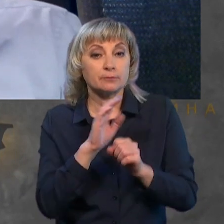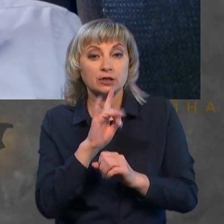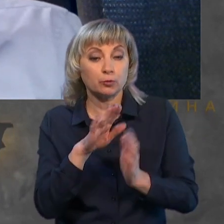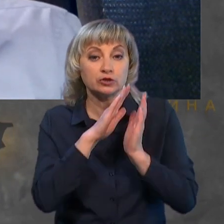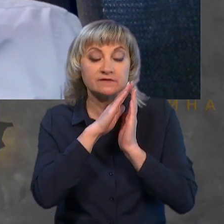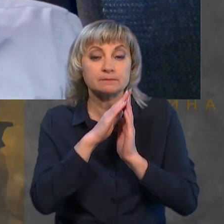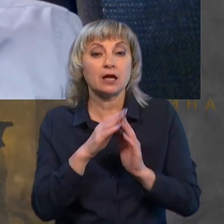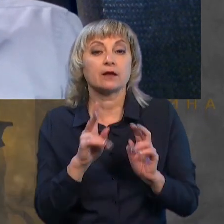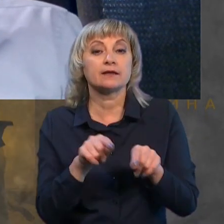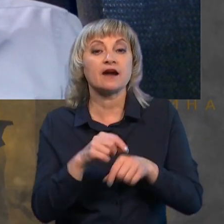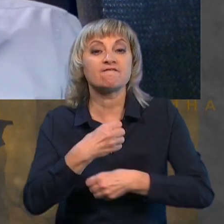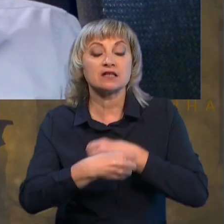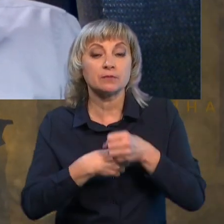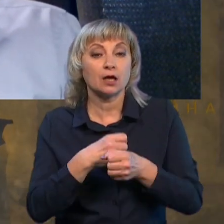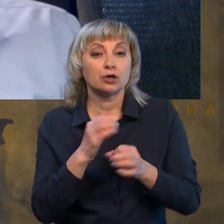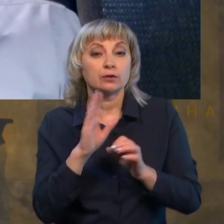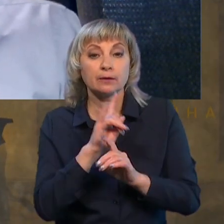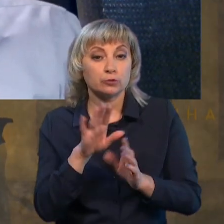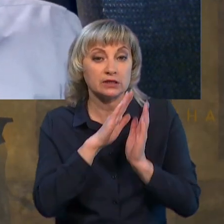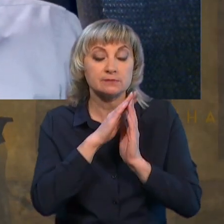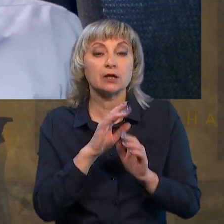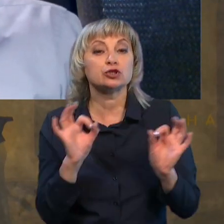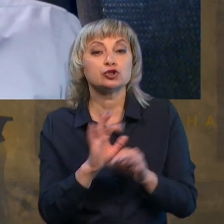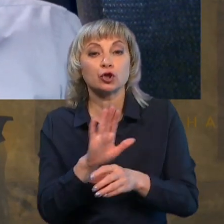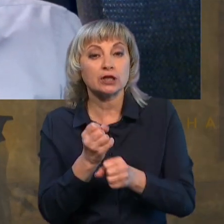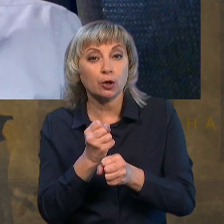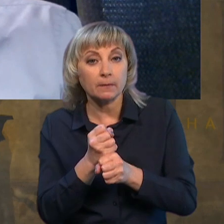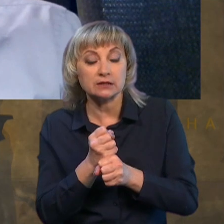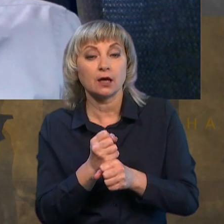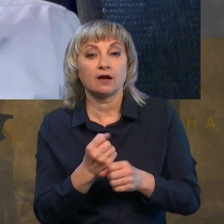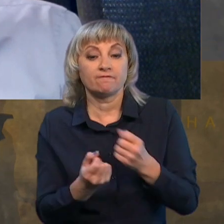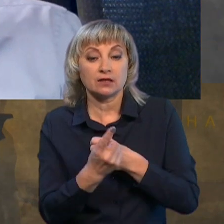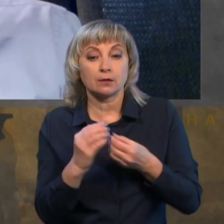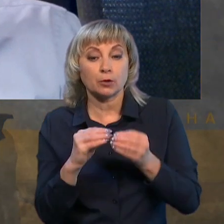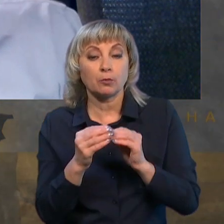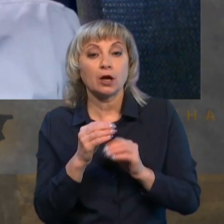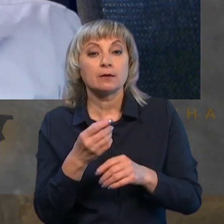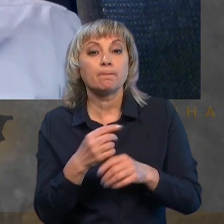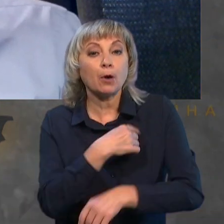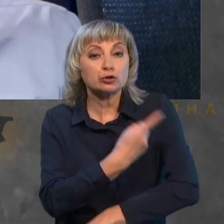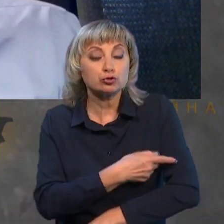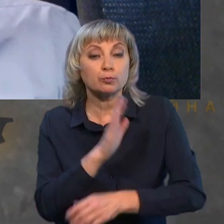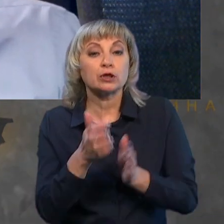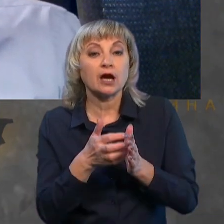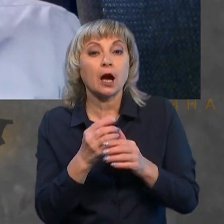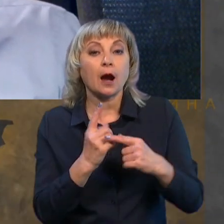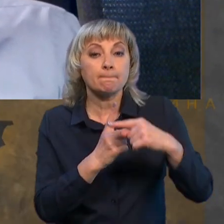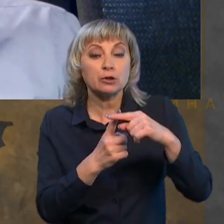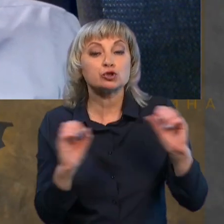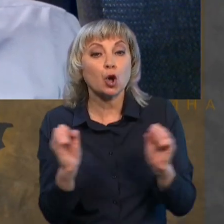там і нічого не робити. І отут буде виникне проблема, тобто цієї потужності не буде вистачати. А плюс якби холодна зима,